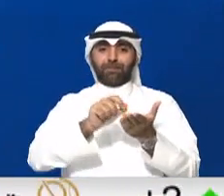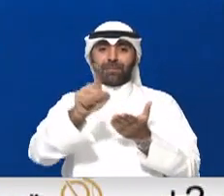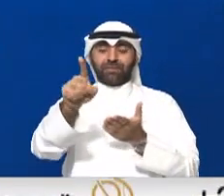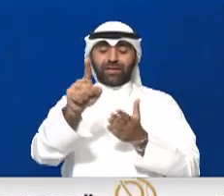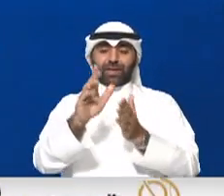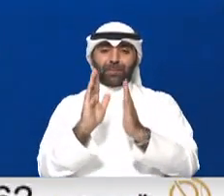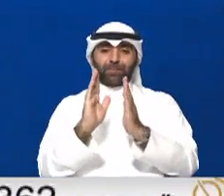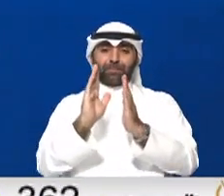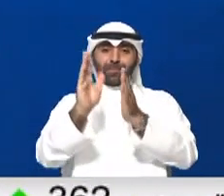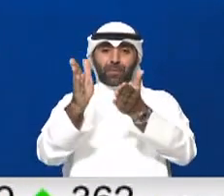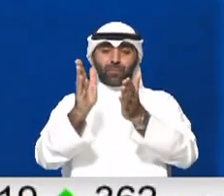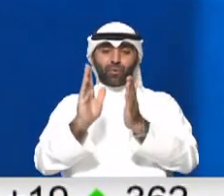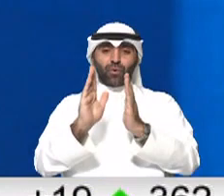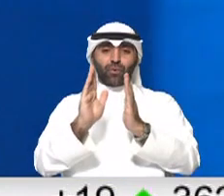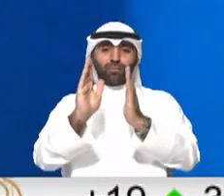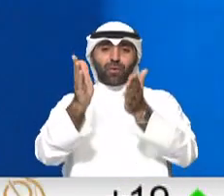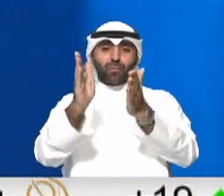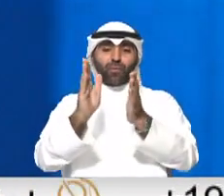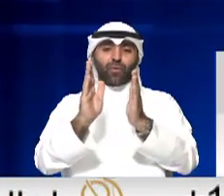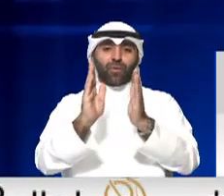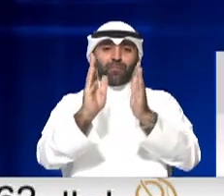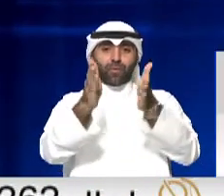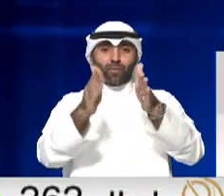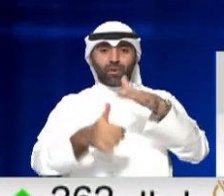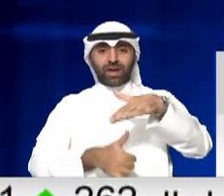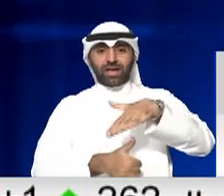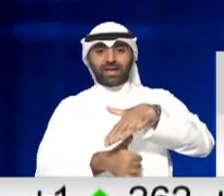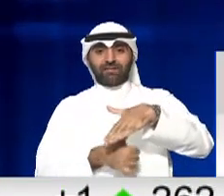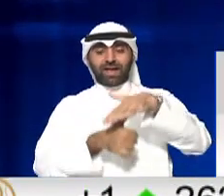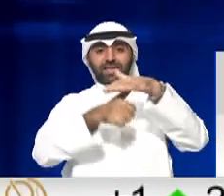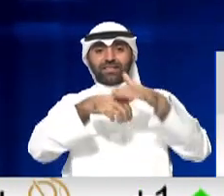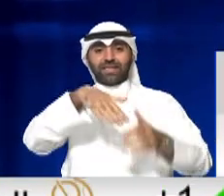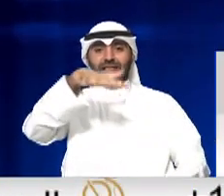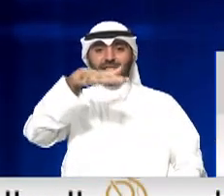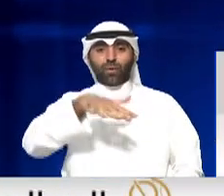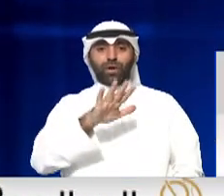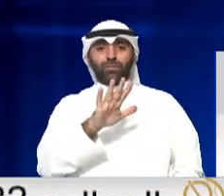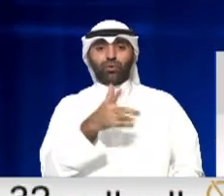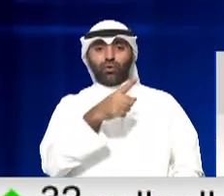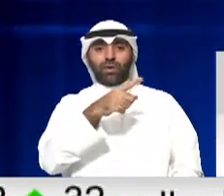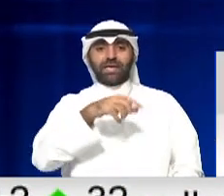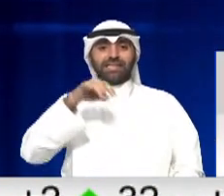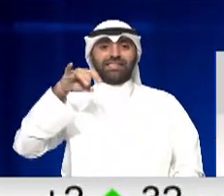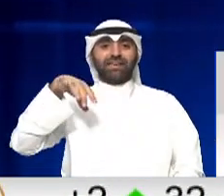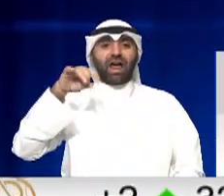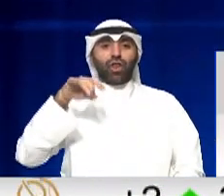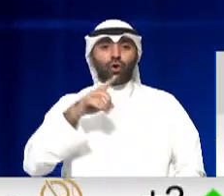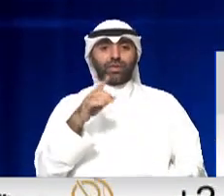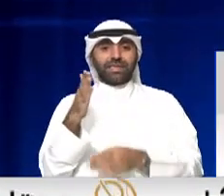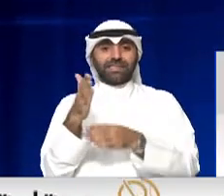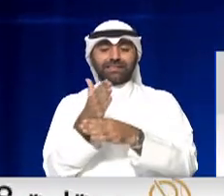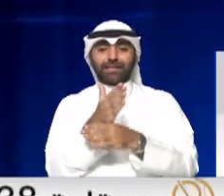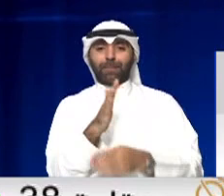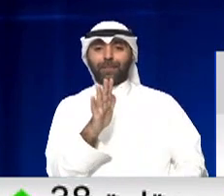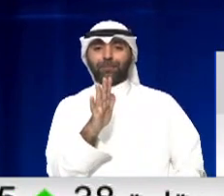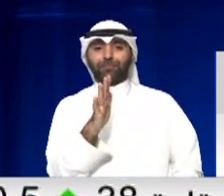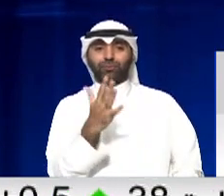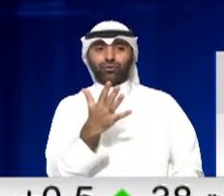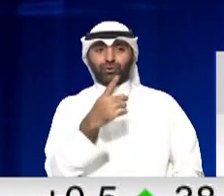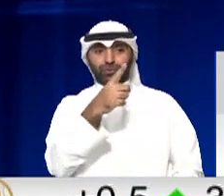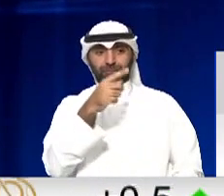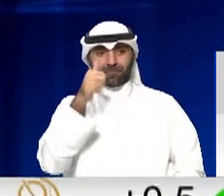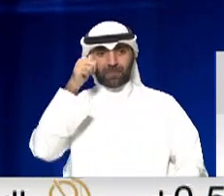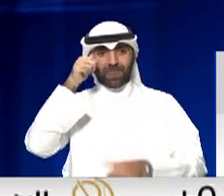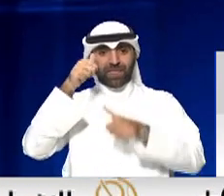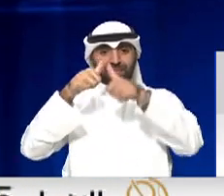الرئيس غوليوس مادابيو رئيس جمهورية سيراليون الصديقة، عبر فيها سمو حفظه الله عن خالص التهاني